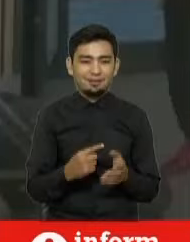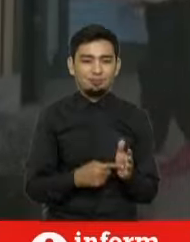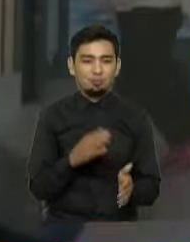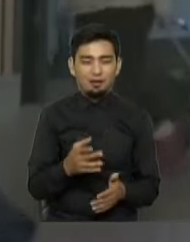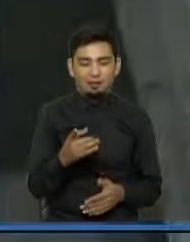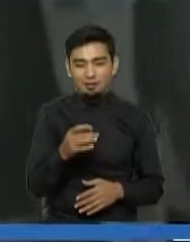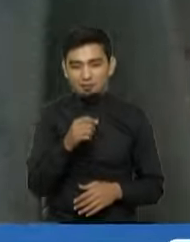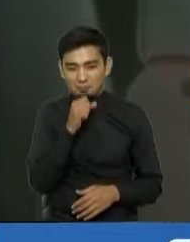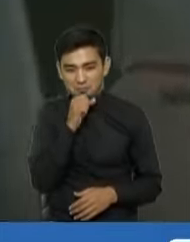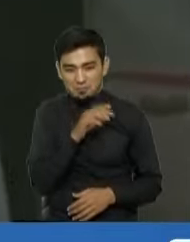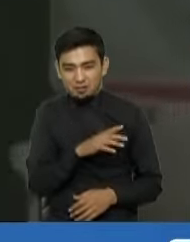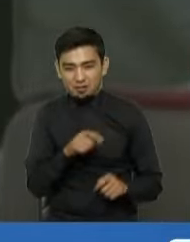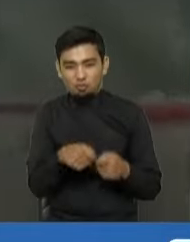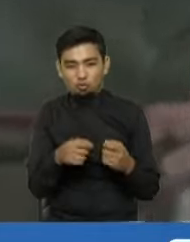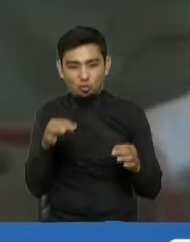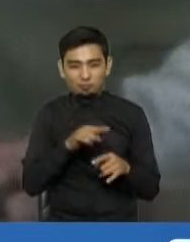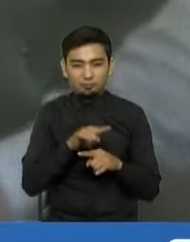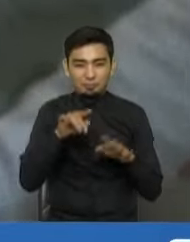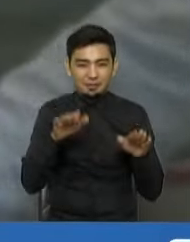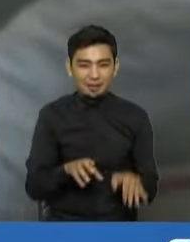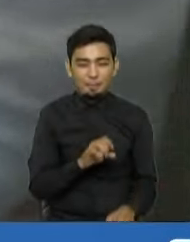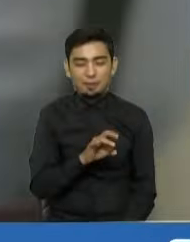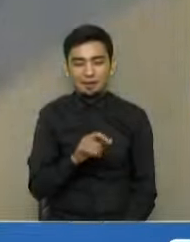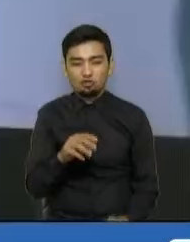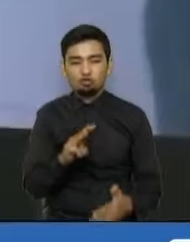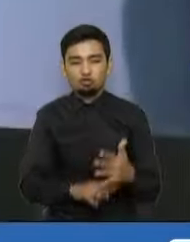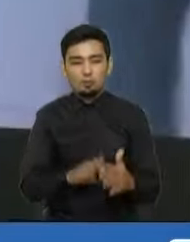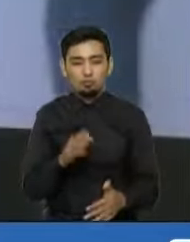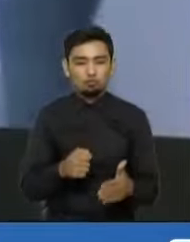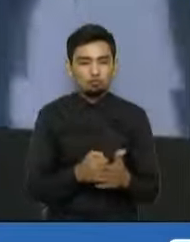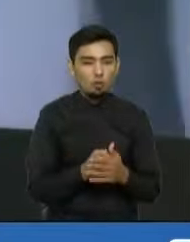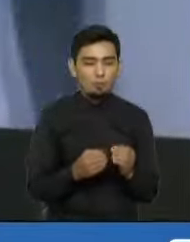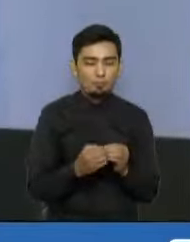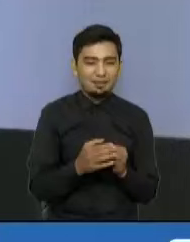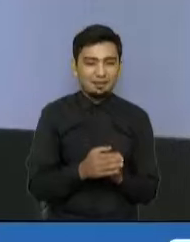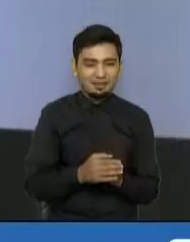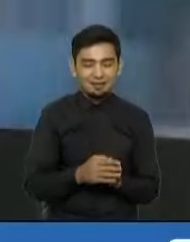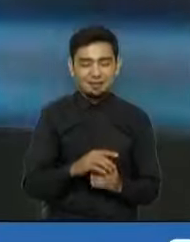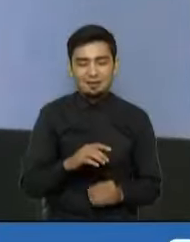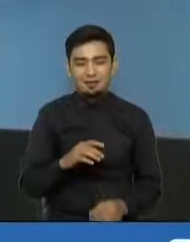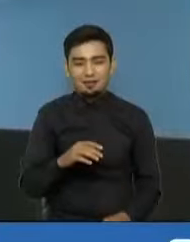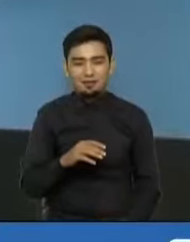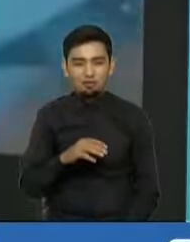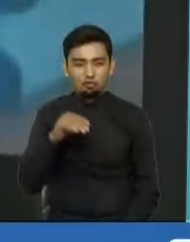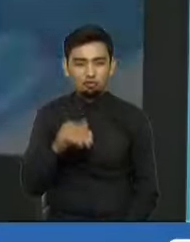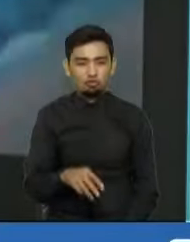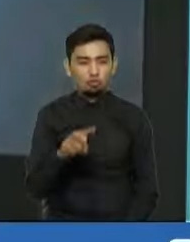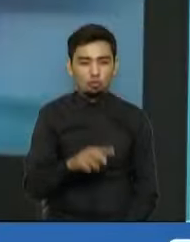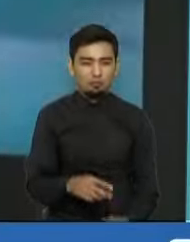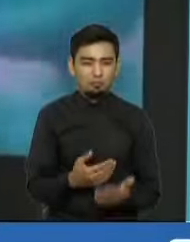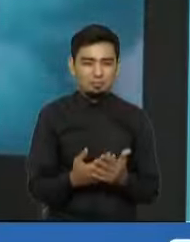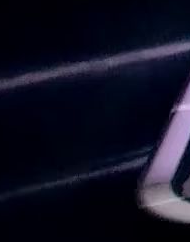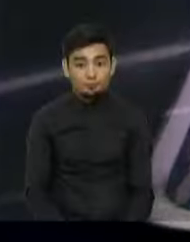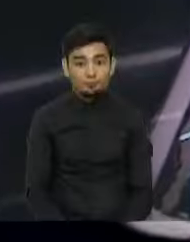о нарушениях на борту полетной бригаде грозит штраф до 15 500 долларов. Это больше 7 миллионов